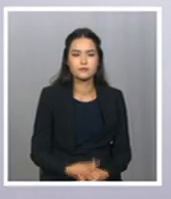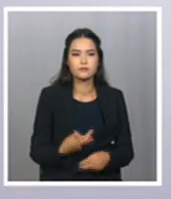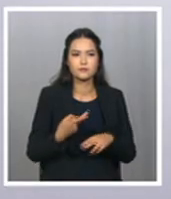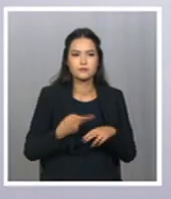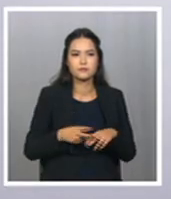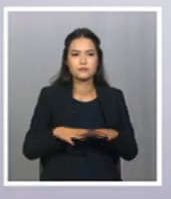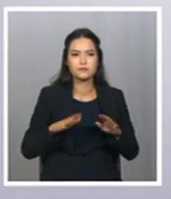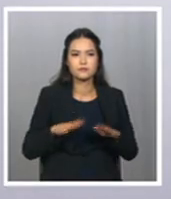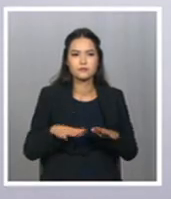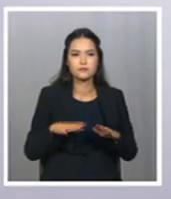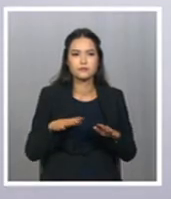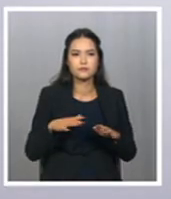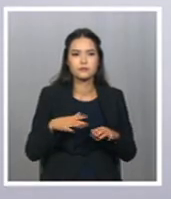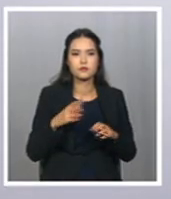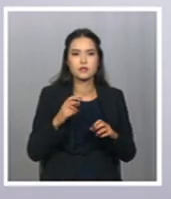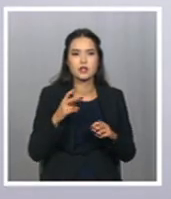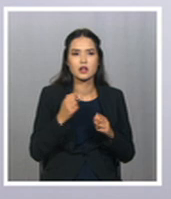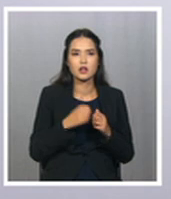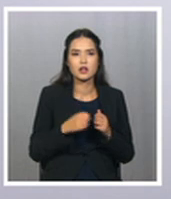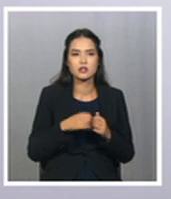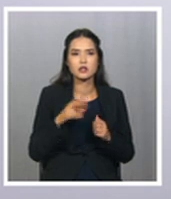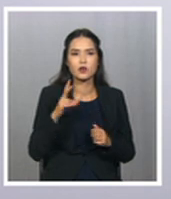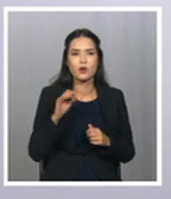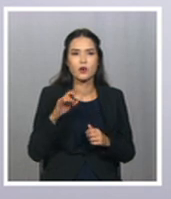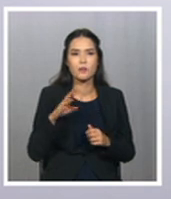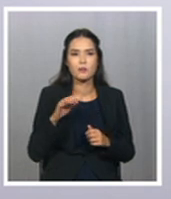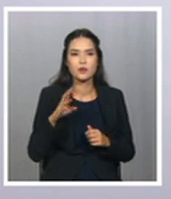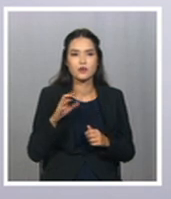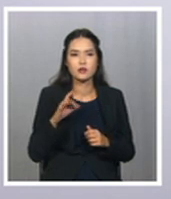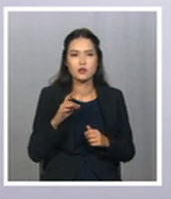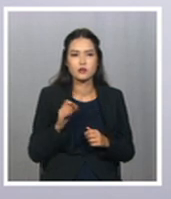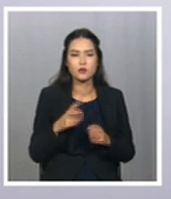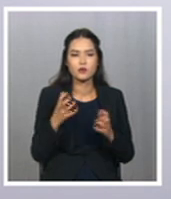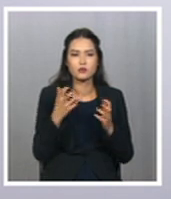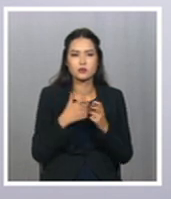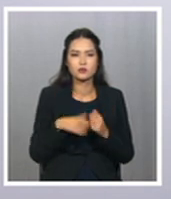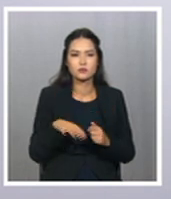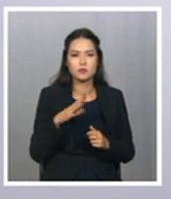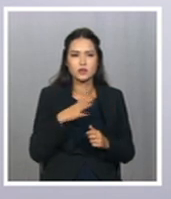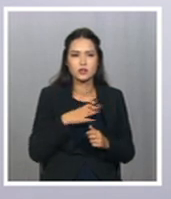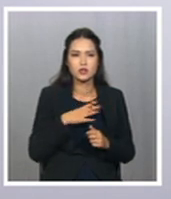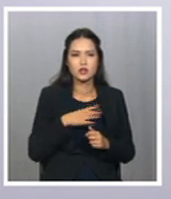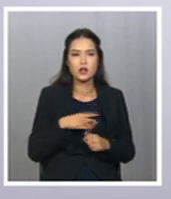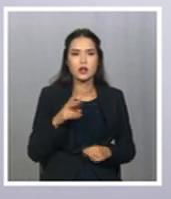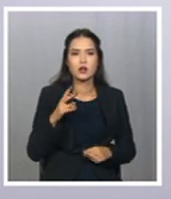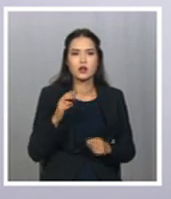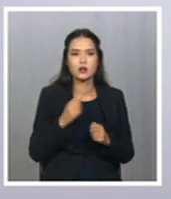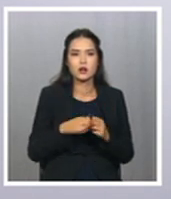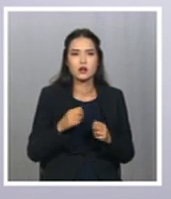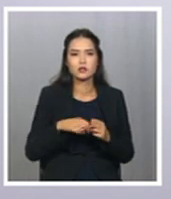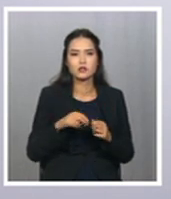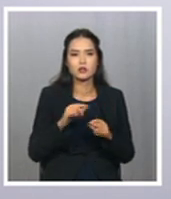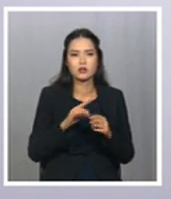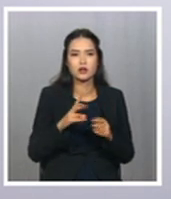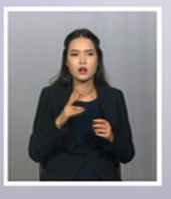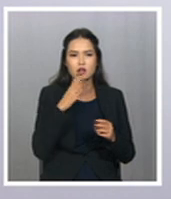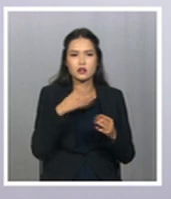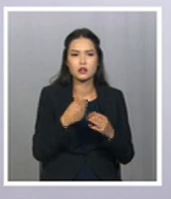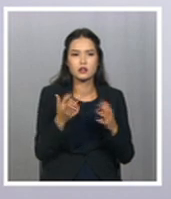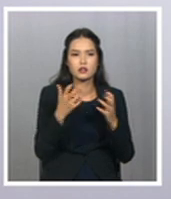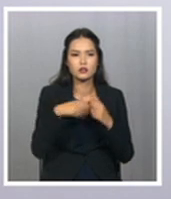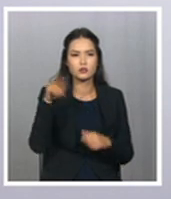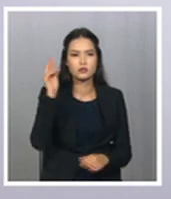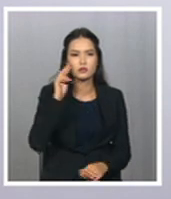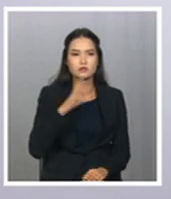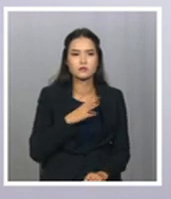біз кеңістікте тік бұрышты координаттар жүйесін сипаттадық және ондағы нүктелердің координаттарын анықтауды